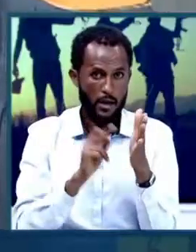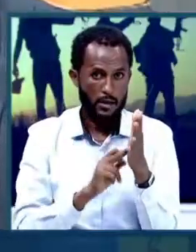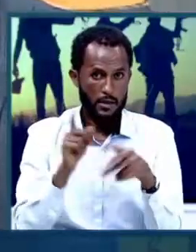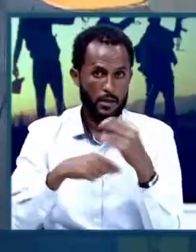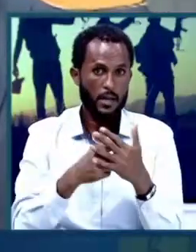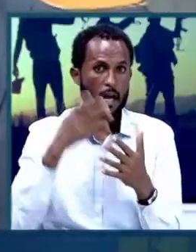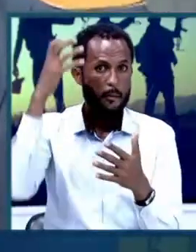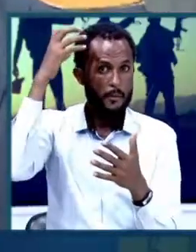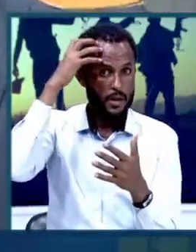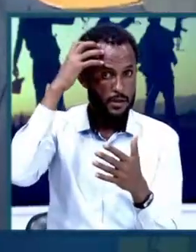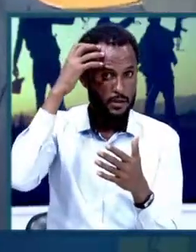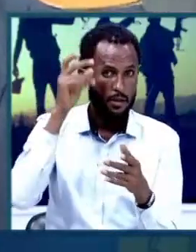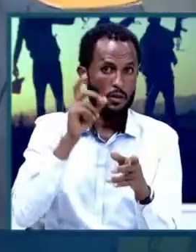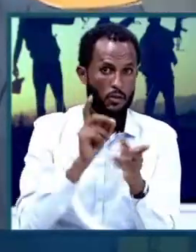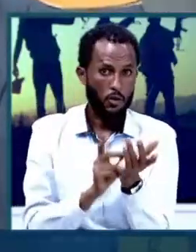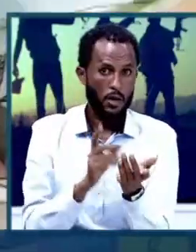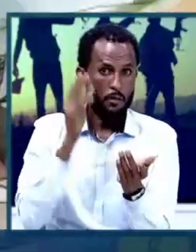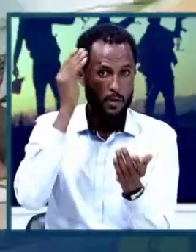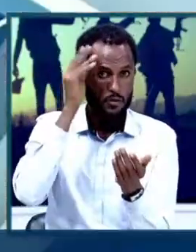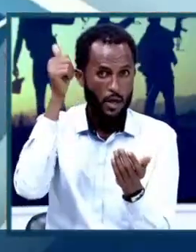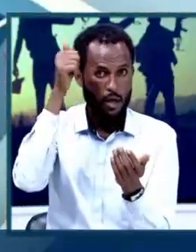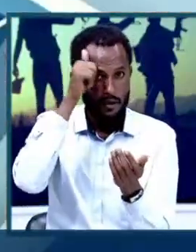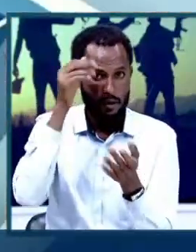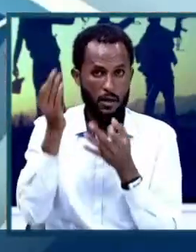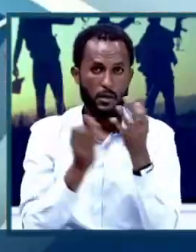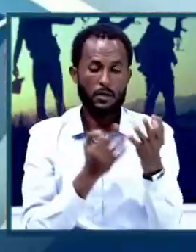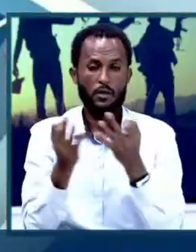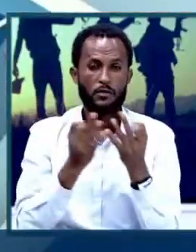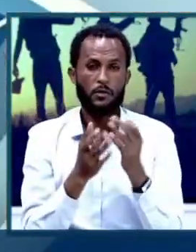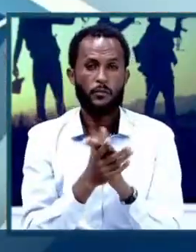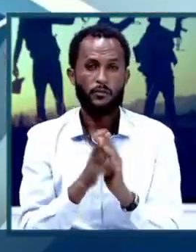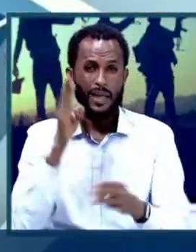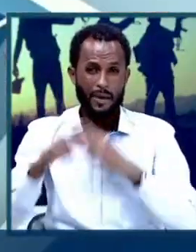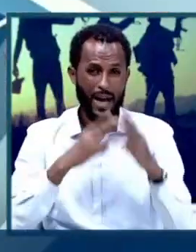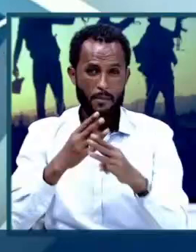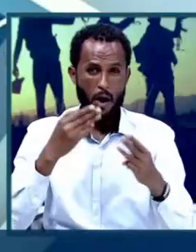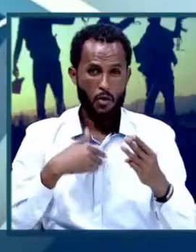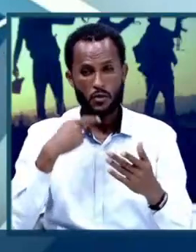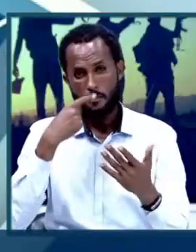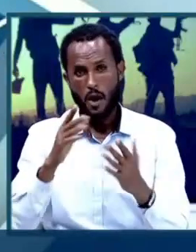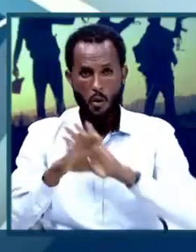መንግስትን ዶክተር መንግስቱ ኣረፋይነን ገሊፆም ኣብ ዓለም ኣሎ ዝበሃል ኩሉ